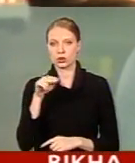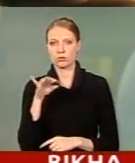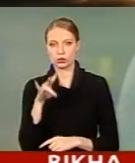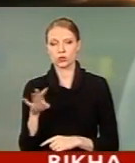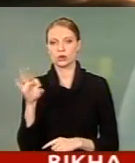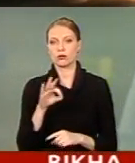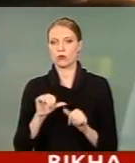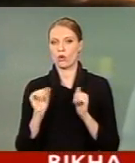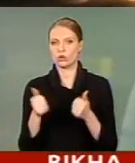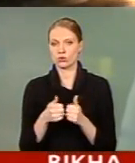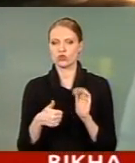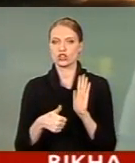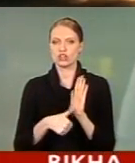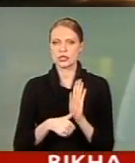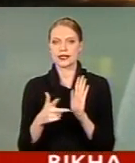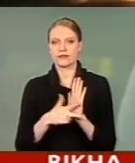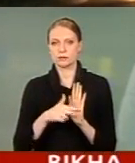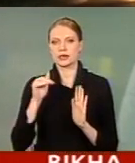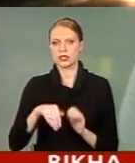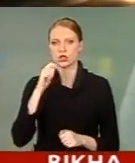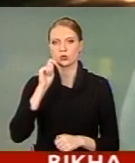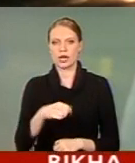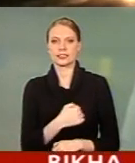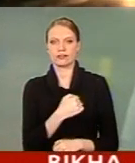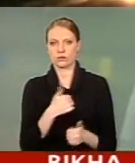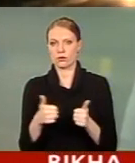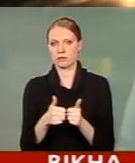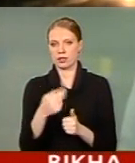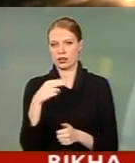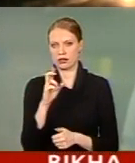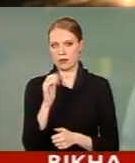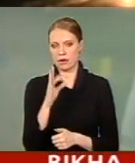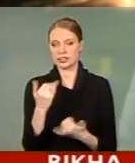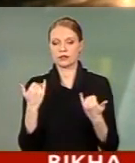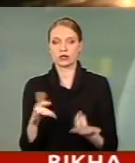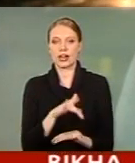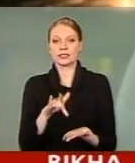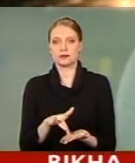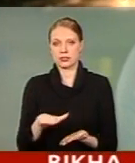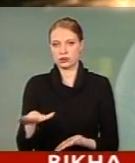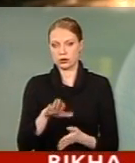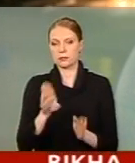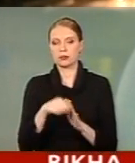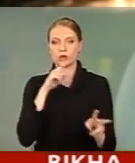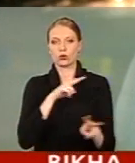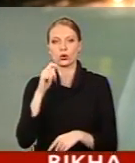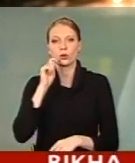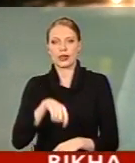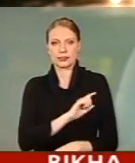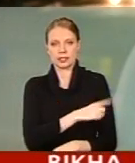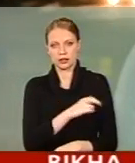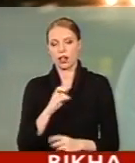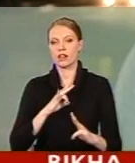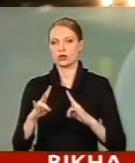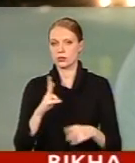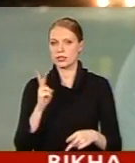про оточення 6-8 тисяч українських військових біля Дебальцево. Наразі місто Дебальцево під контролем українських сил, але терористи